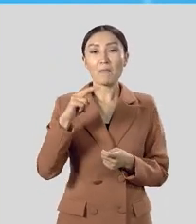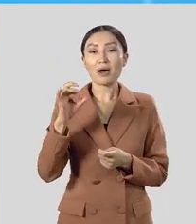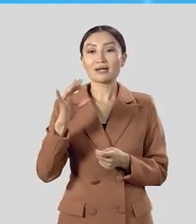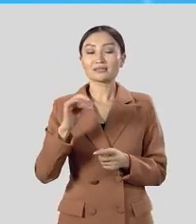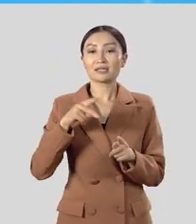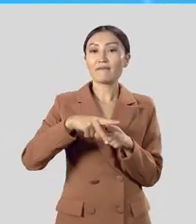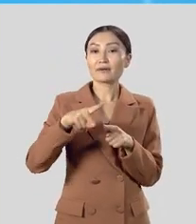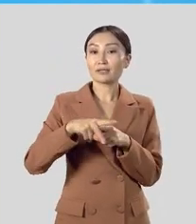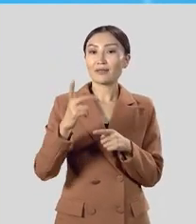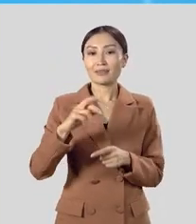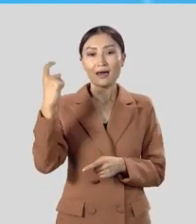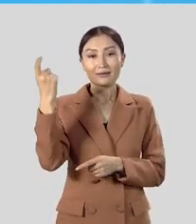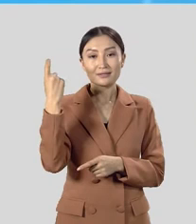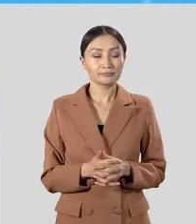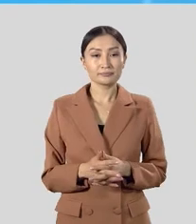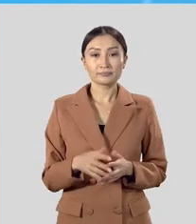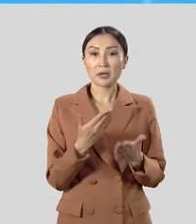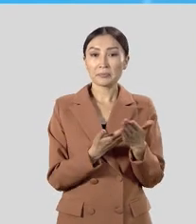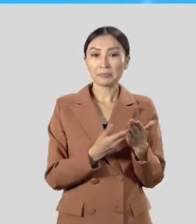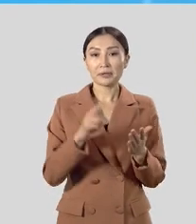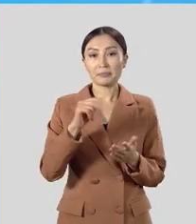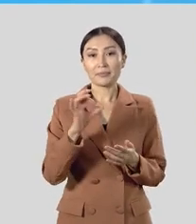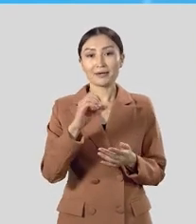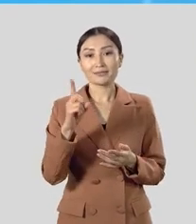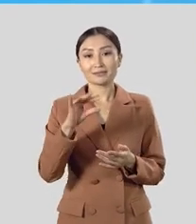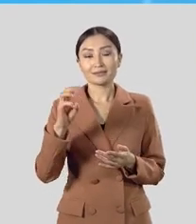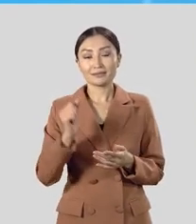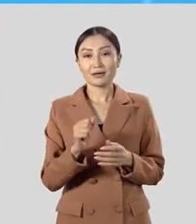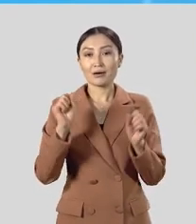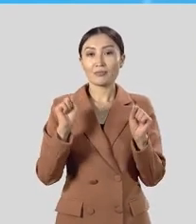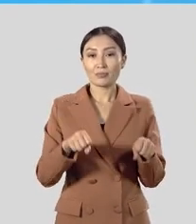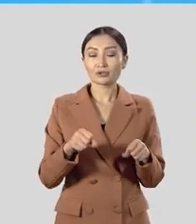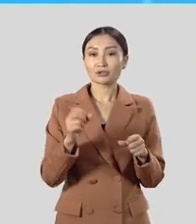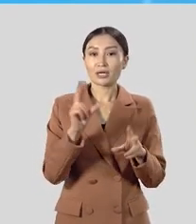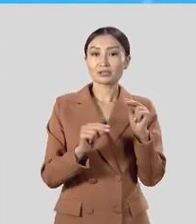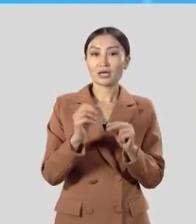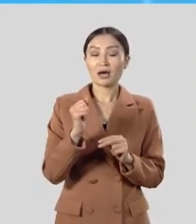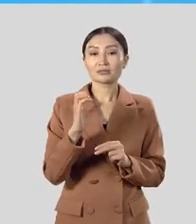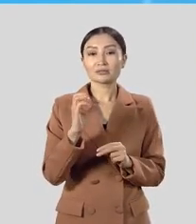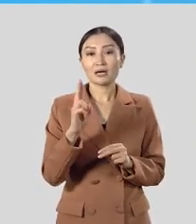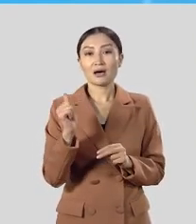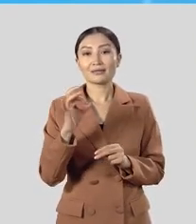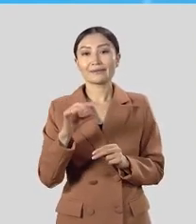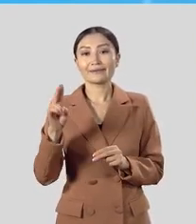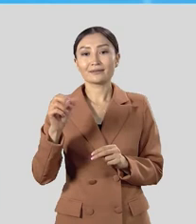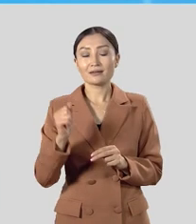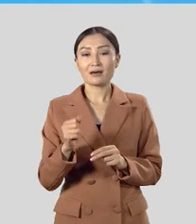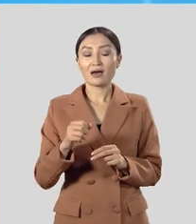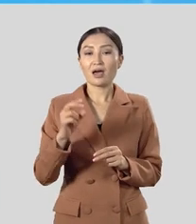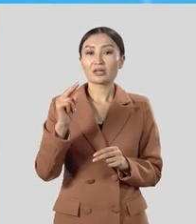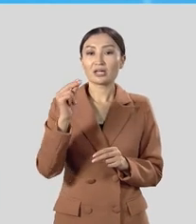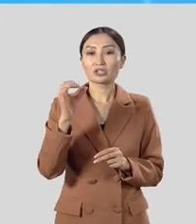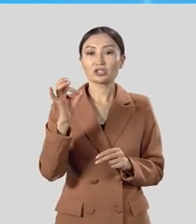являются вредоносными для хозяина. Примером паразита можно считать аскариду – паразитические